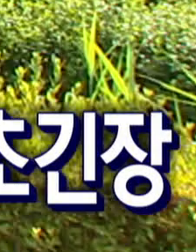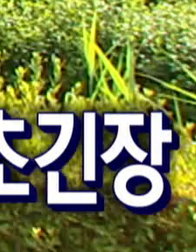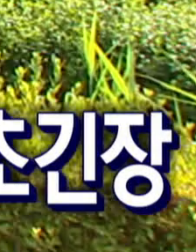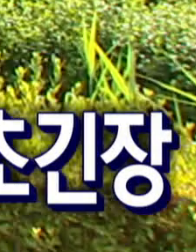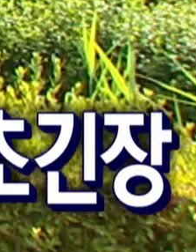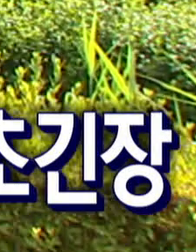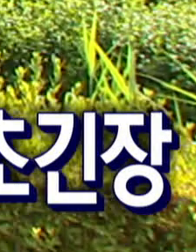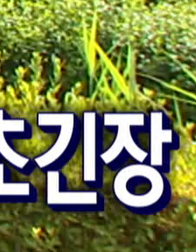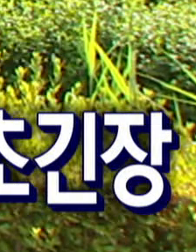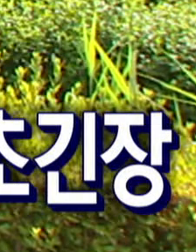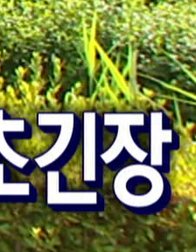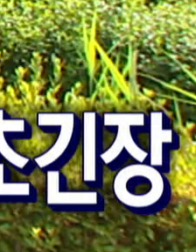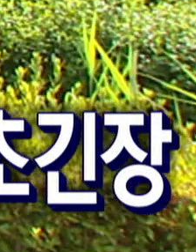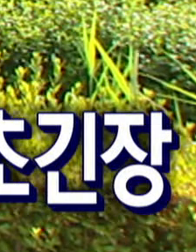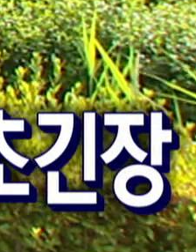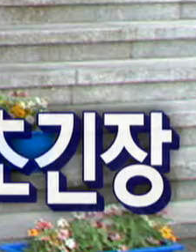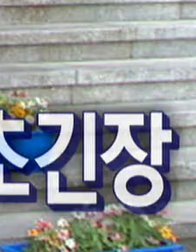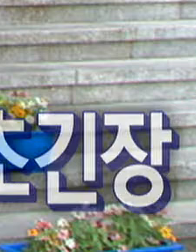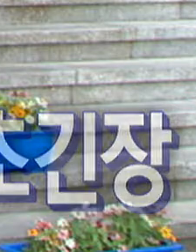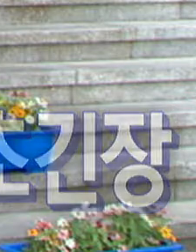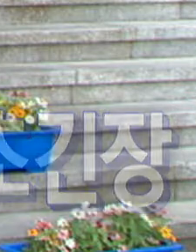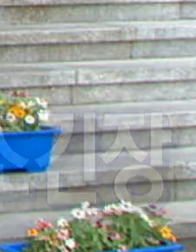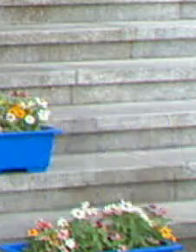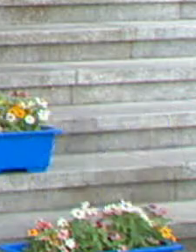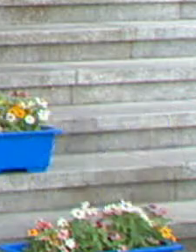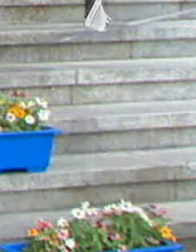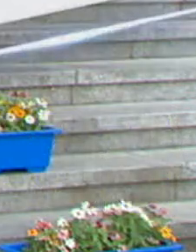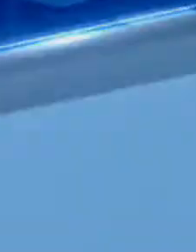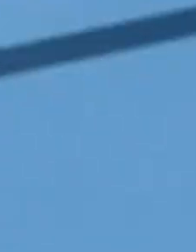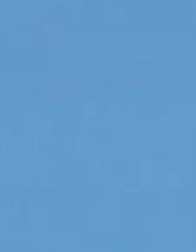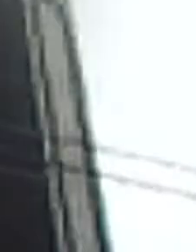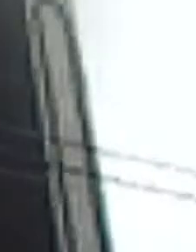통일열차 행사가 취소되는 등 전 지역이 초긴장 상태입니다.